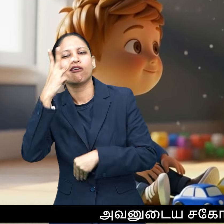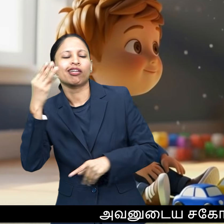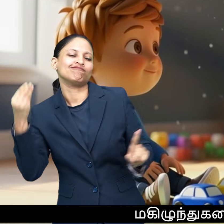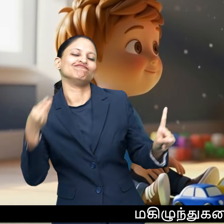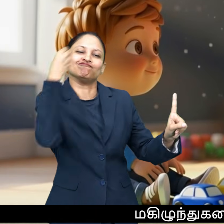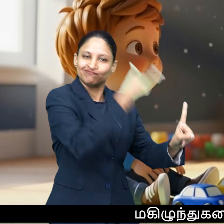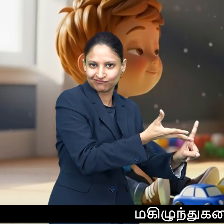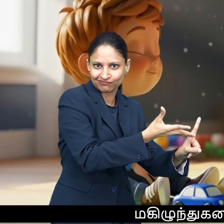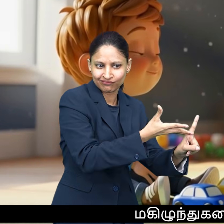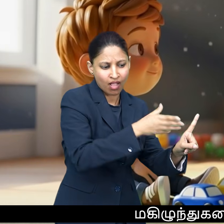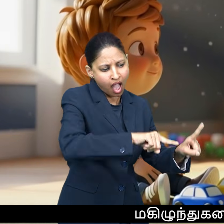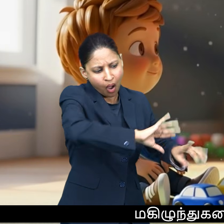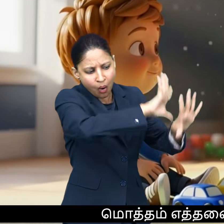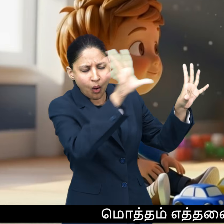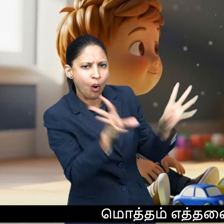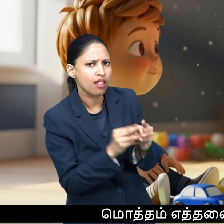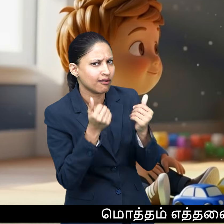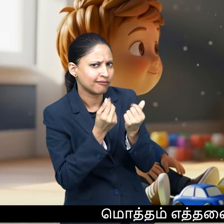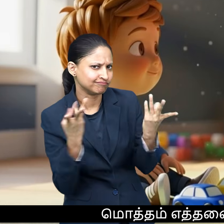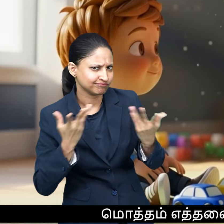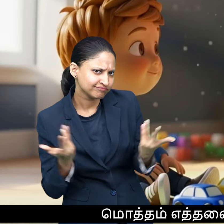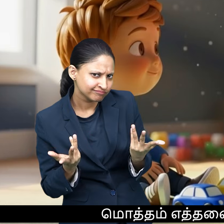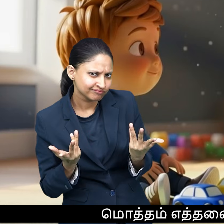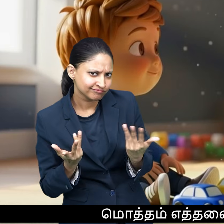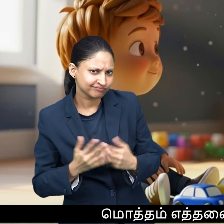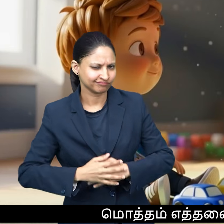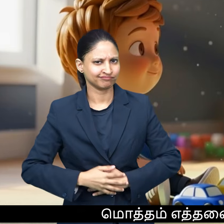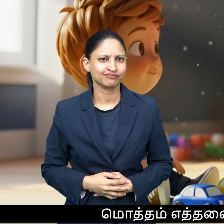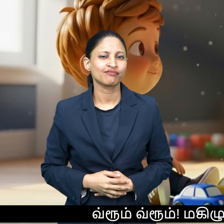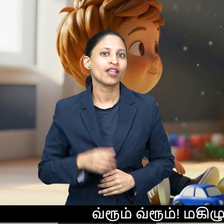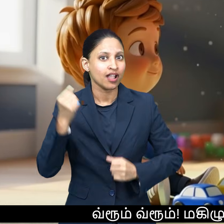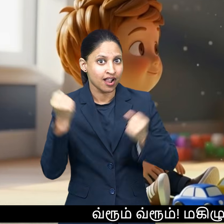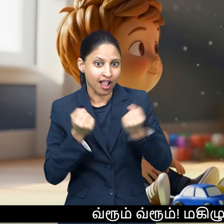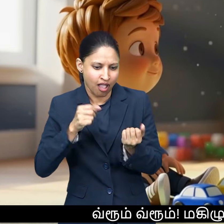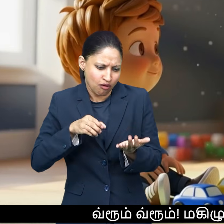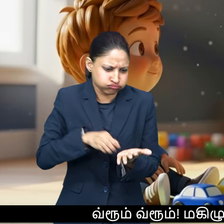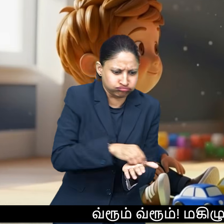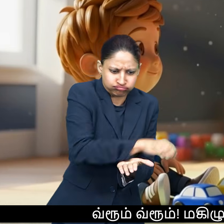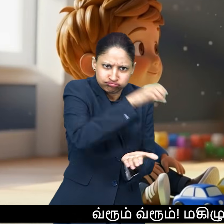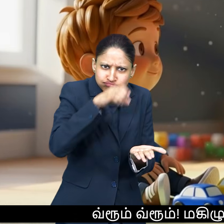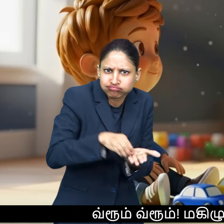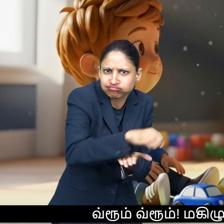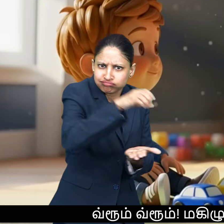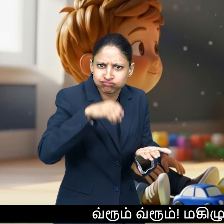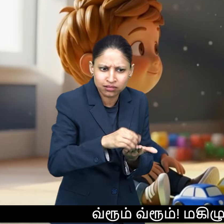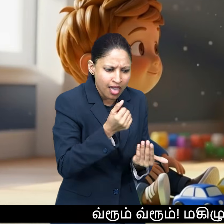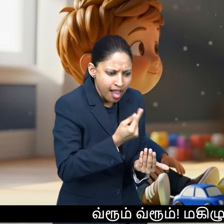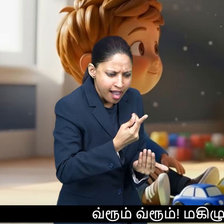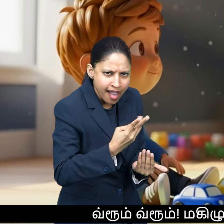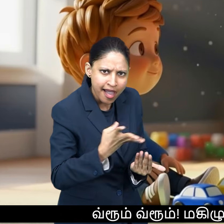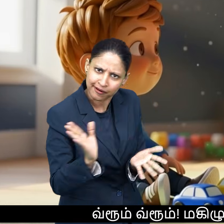இன்னும் 3 மகிழுந்துகளை கொடுக்கிறாள். மொத்தம் எத்தனை மகிழுந்துகள் உள்ளன? வ்ரும் வ்ரும், மகிழுந்துகளை